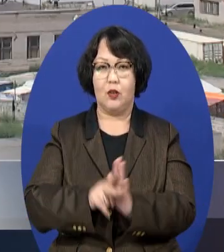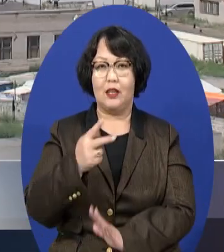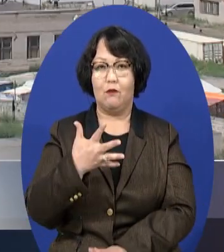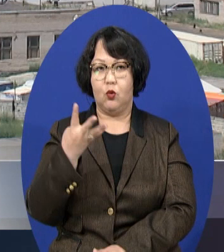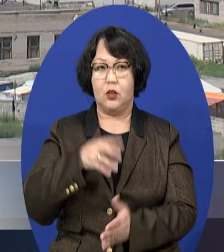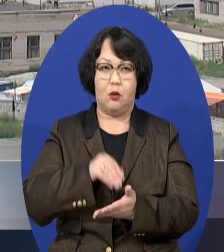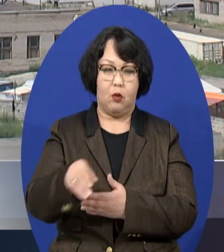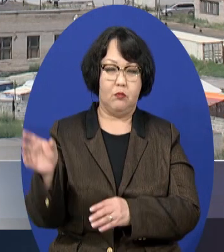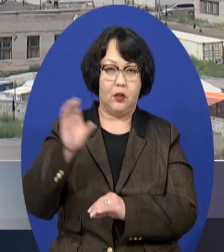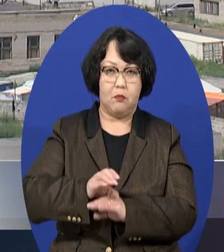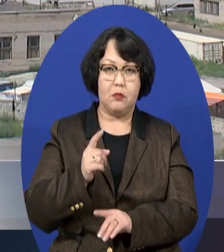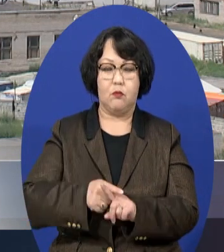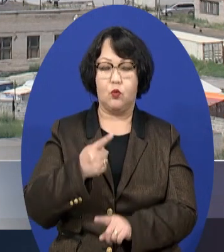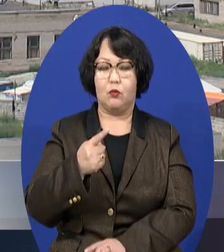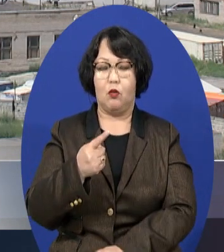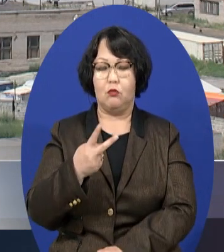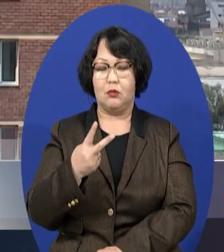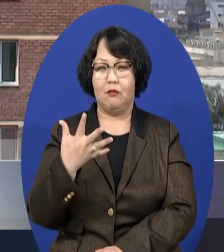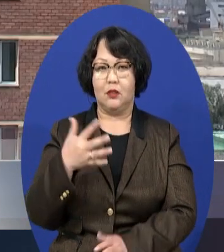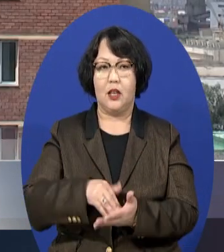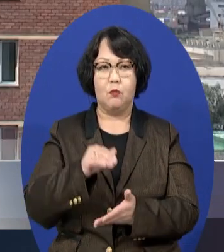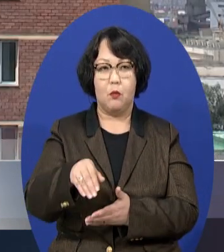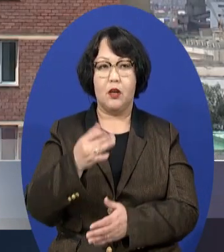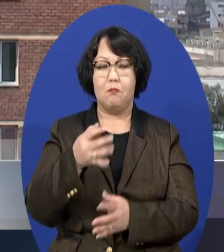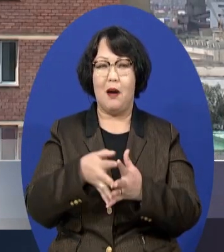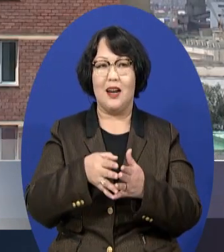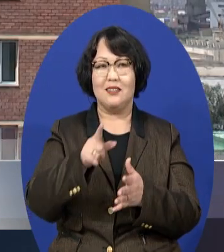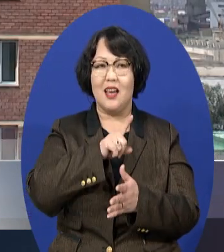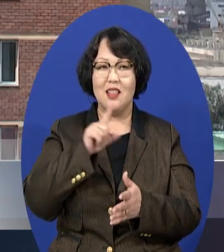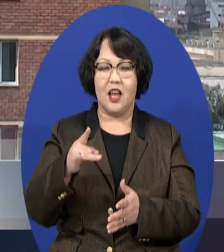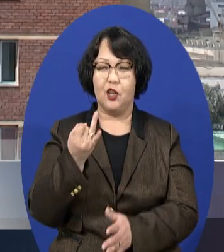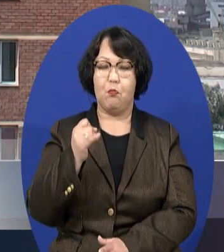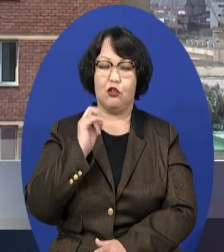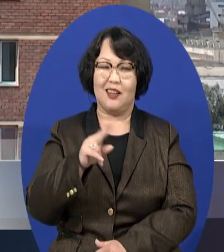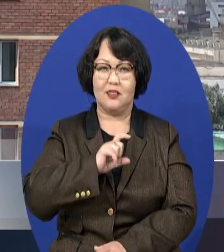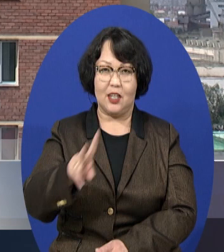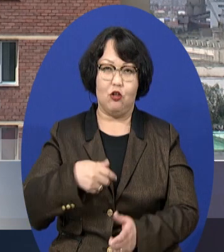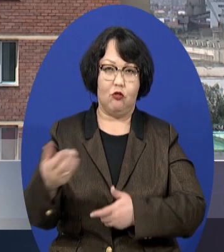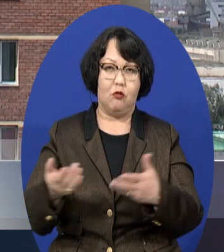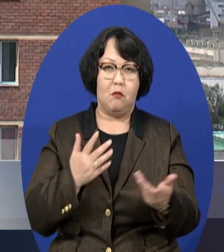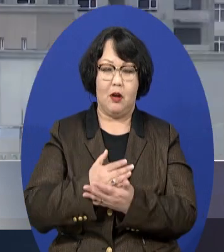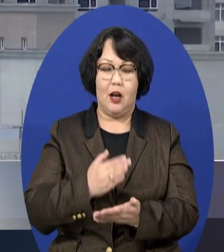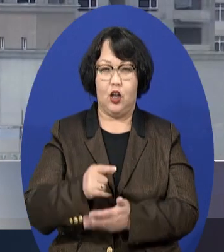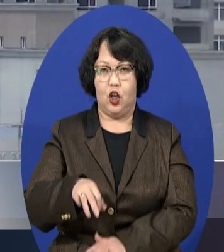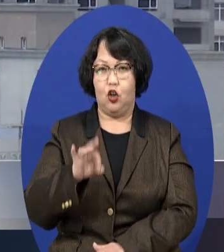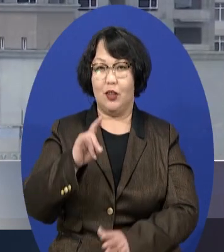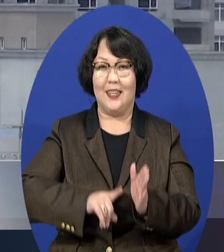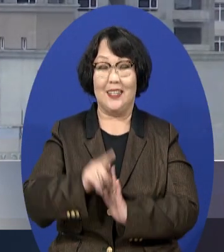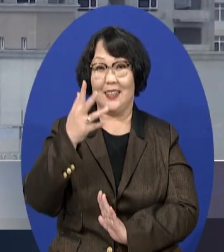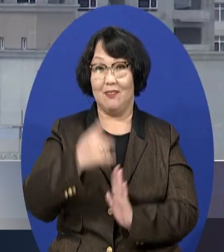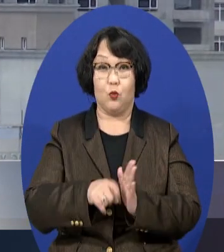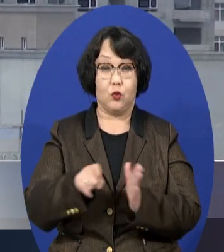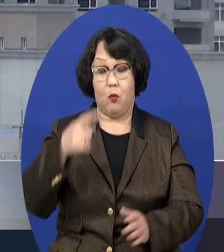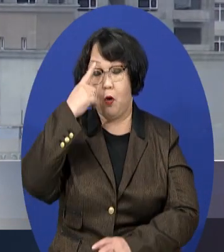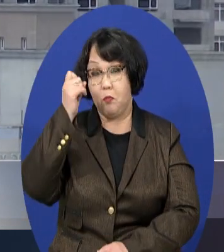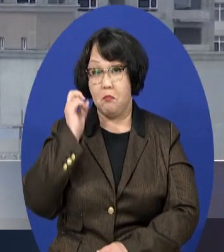нэмэн нийт 125 тэрбум төгрөгийн ипотекийн хөтөлбөрийн зээл олгож байна. Орон сууцны ипотекийн зээлийн хөтөлбөрийн хүрээнд энэ оны эхний 5 сард Монгол